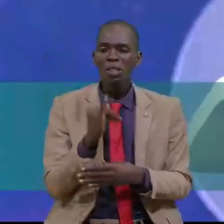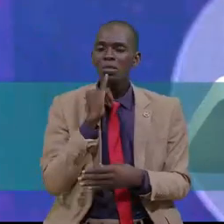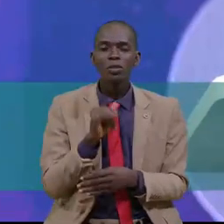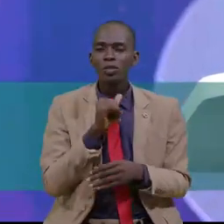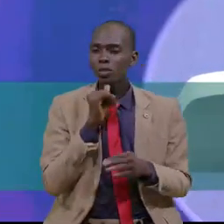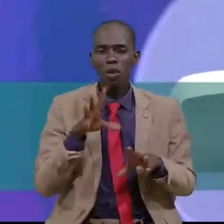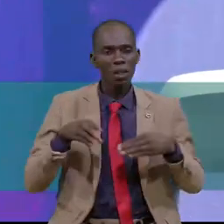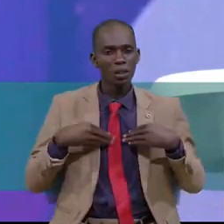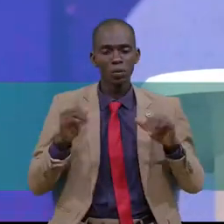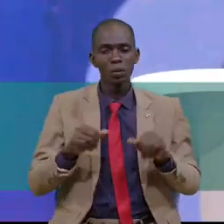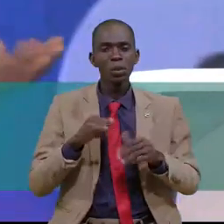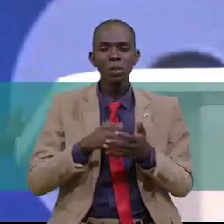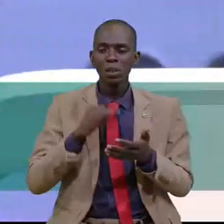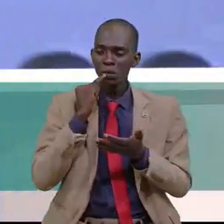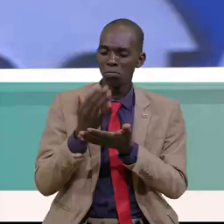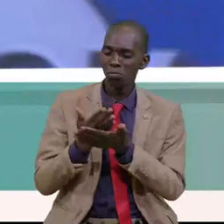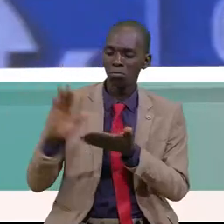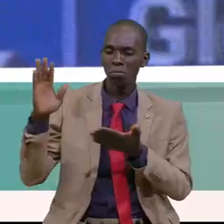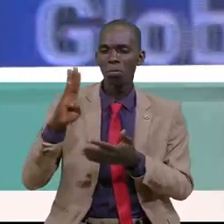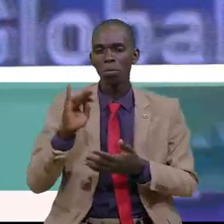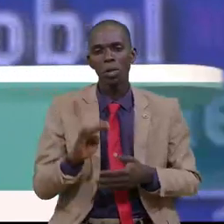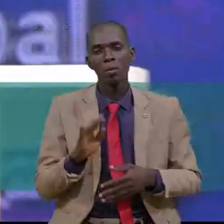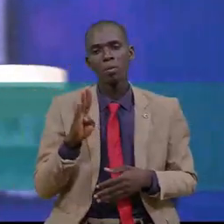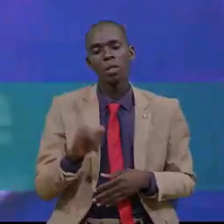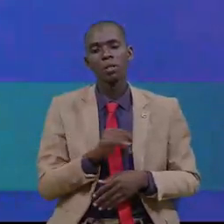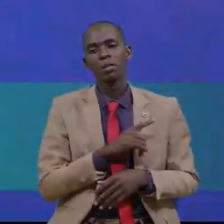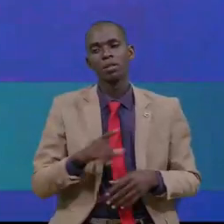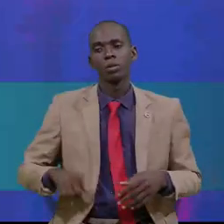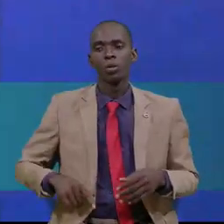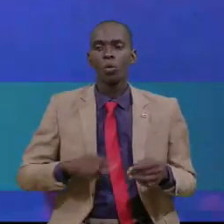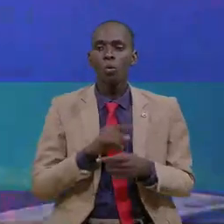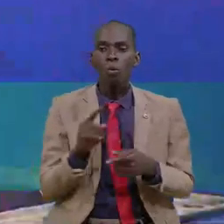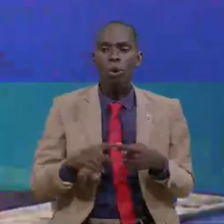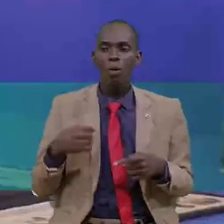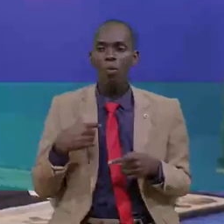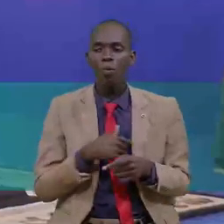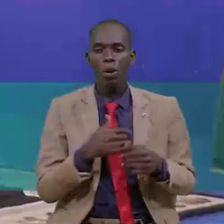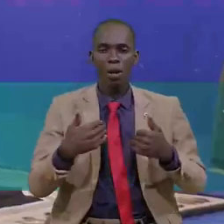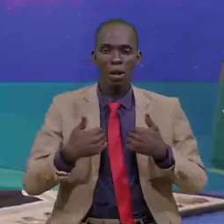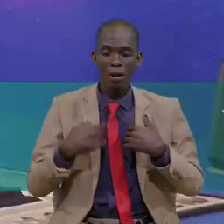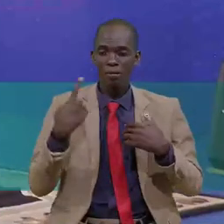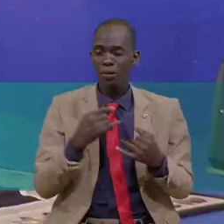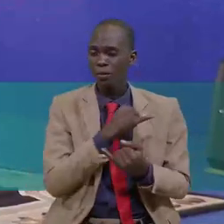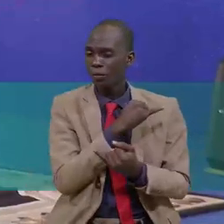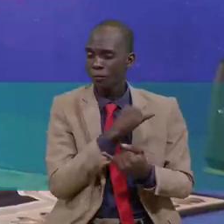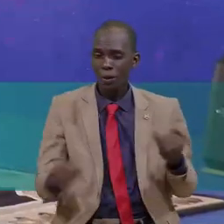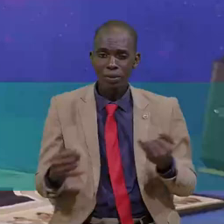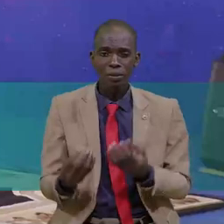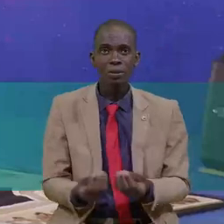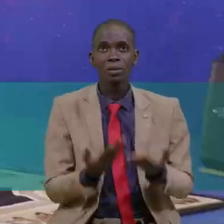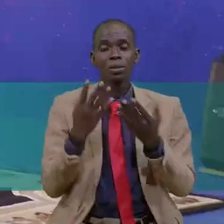C'est rejeté par le Seigneur. Quand nous avons le sacrifice final de Christ, tout est